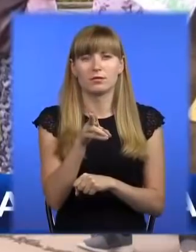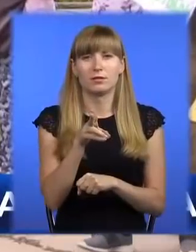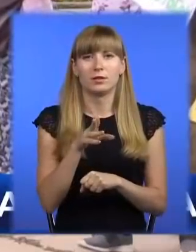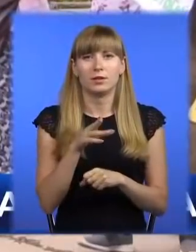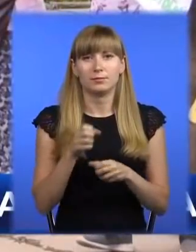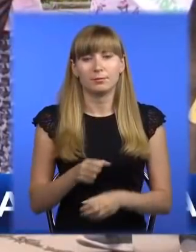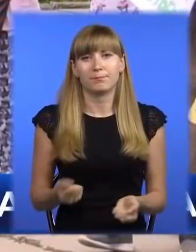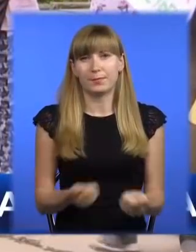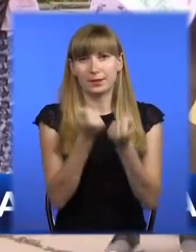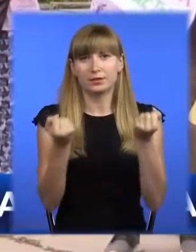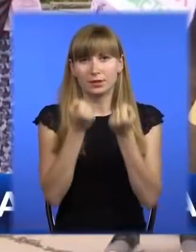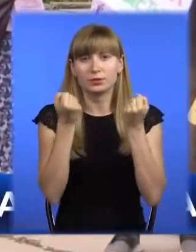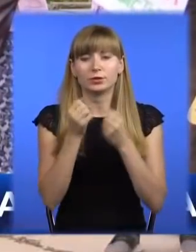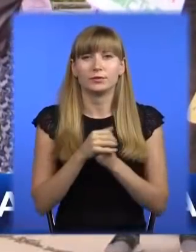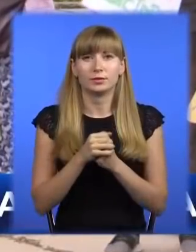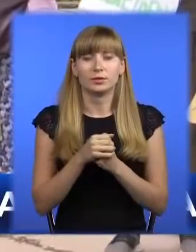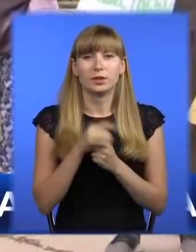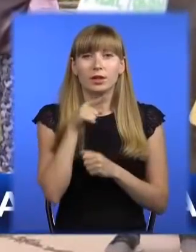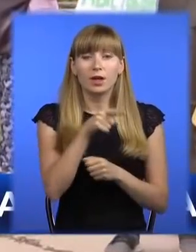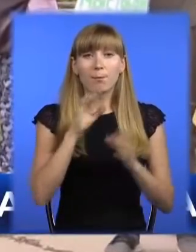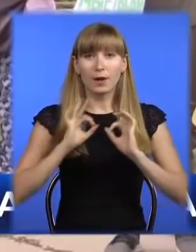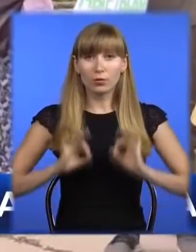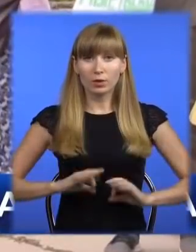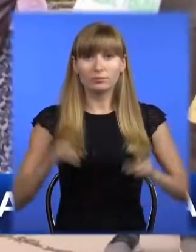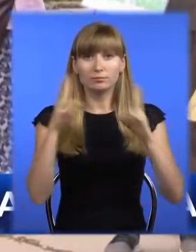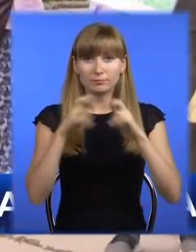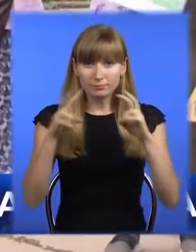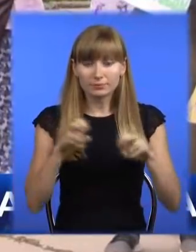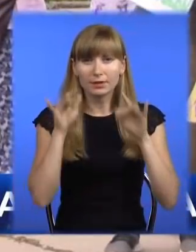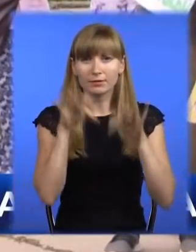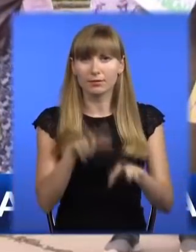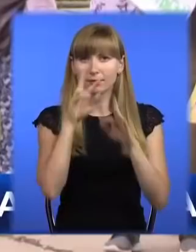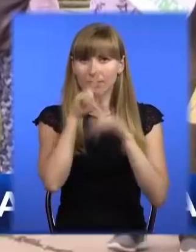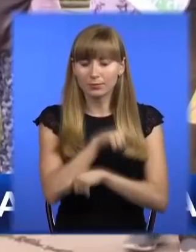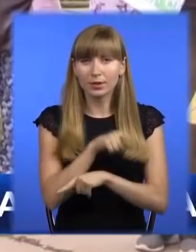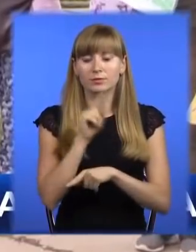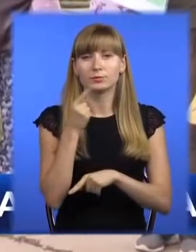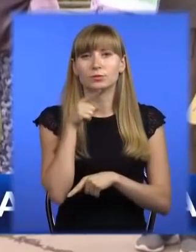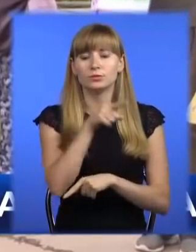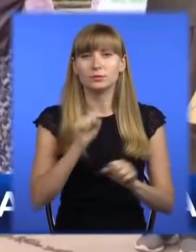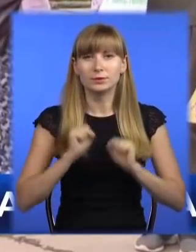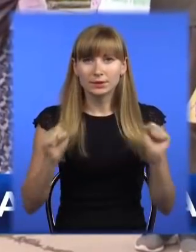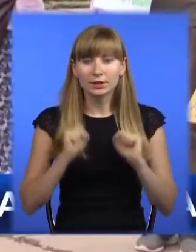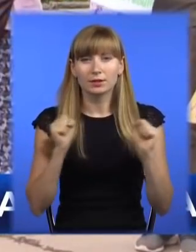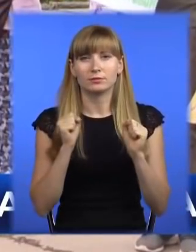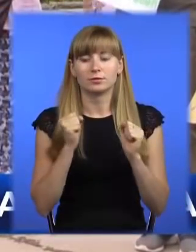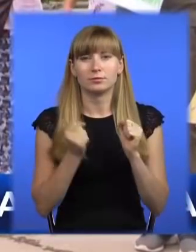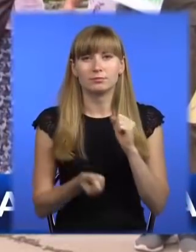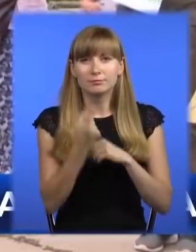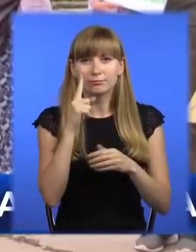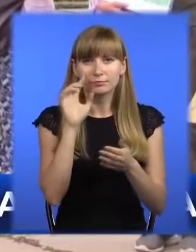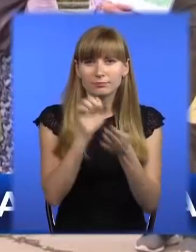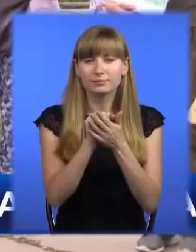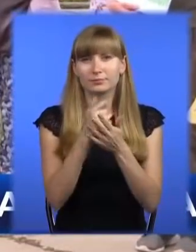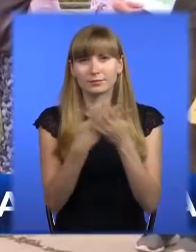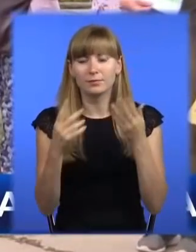Воєнна прокуратура немного необ'єктивно розглядає і розслідує дане преступлення. Всячески намагається створити